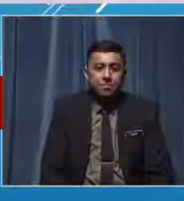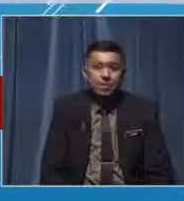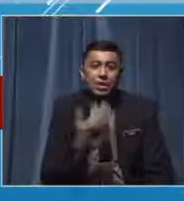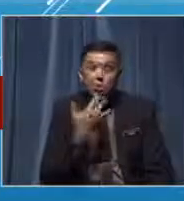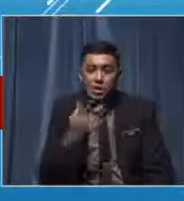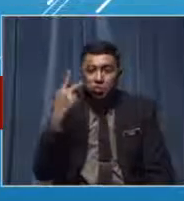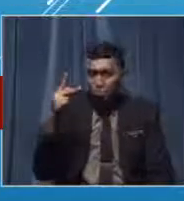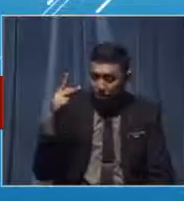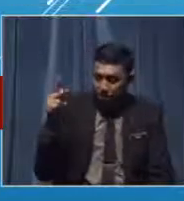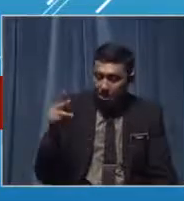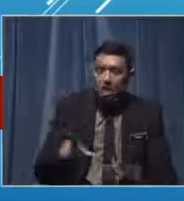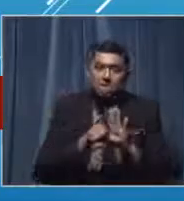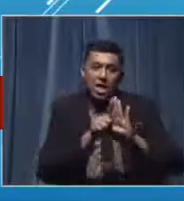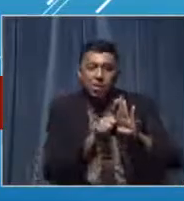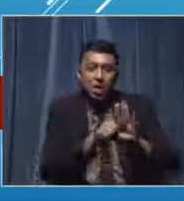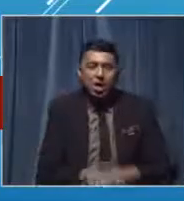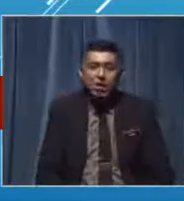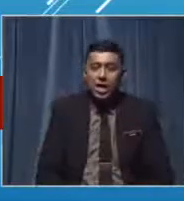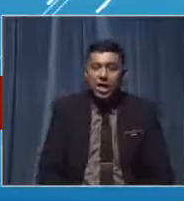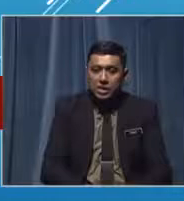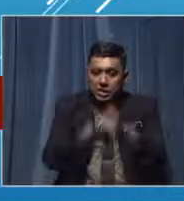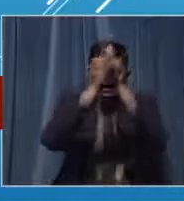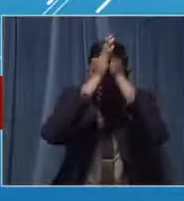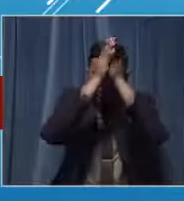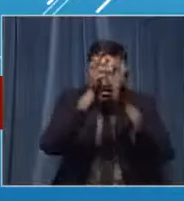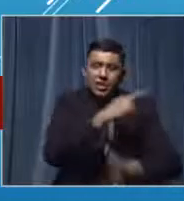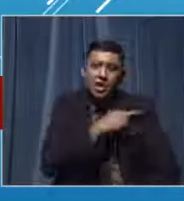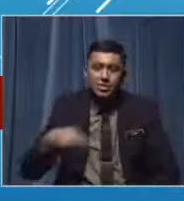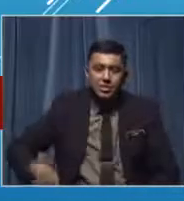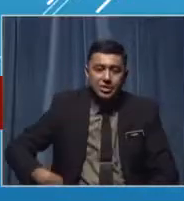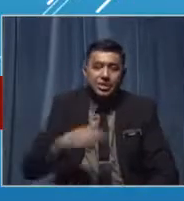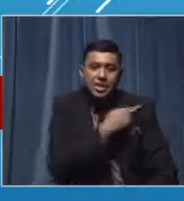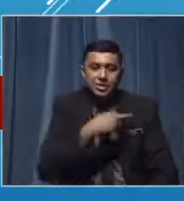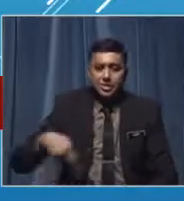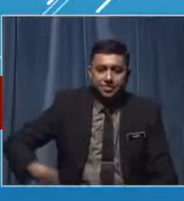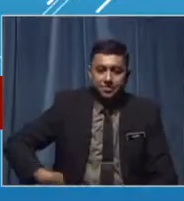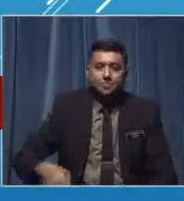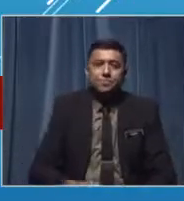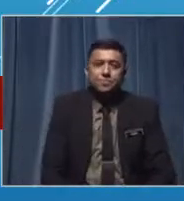Warna kuning melambangkan kedaulatan raja-raja.